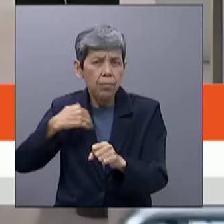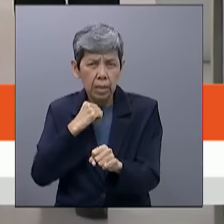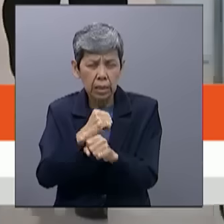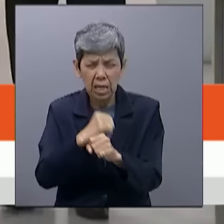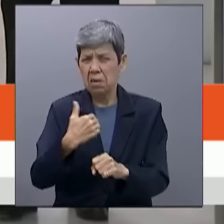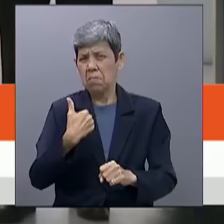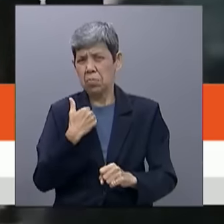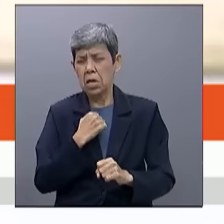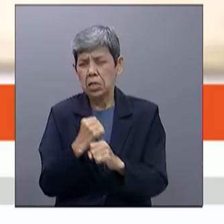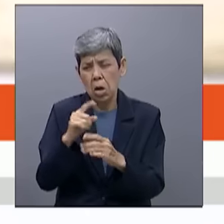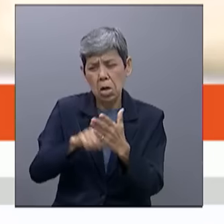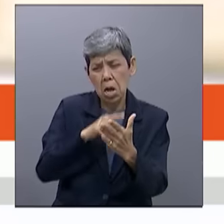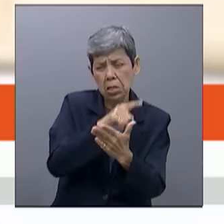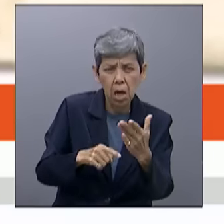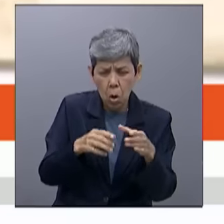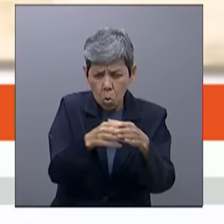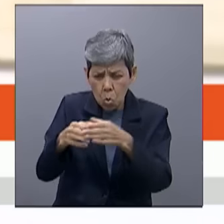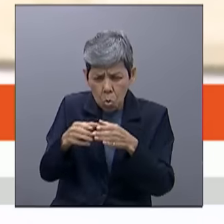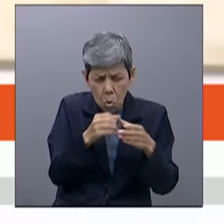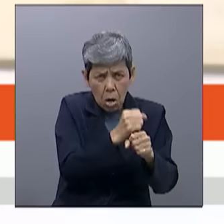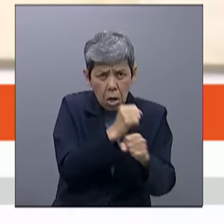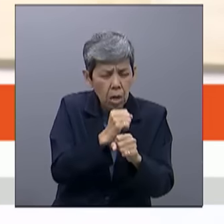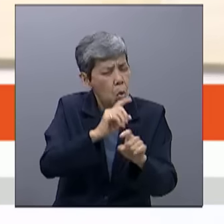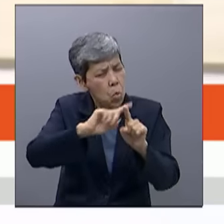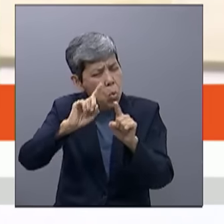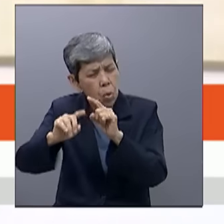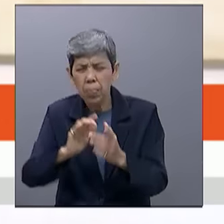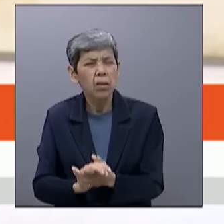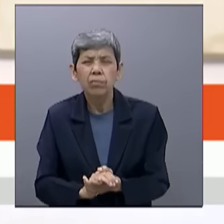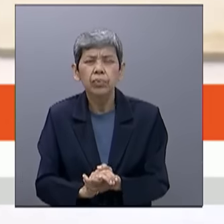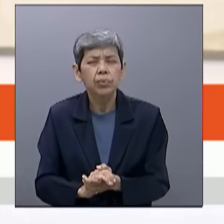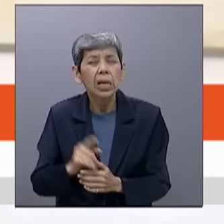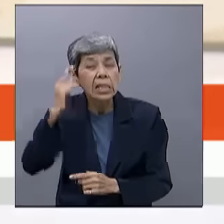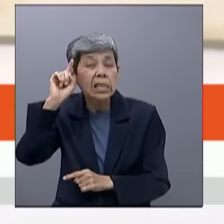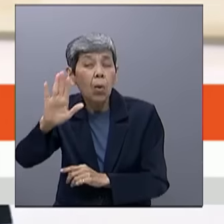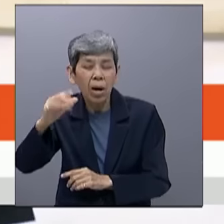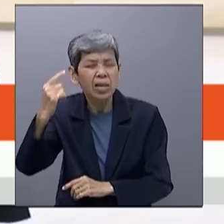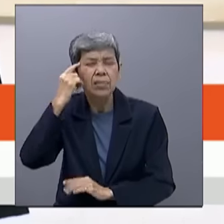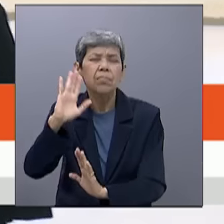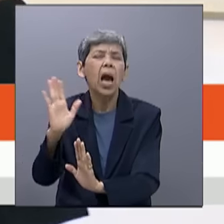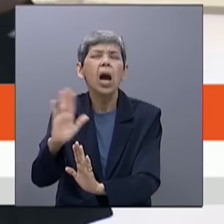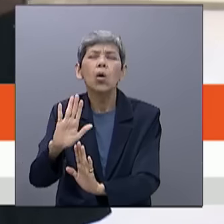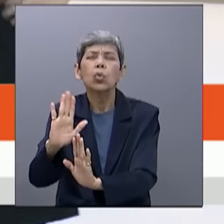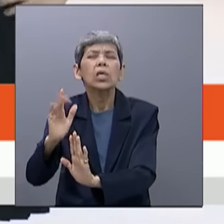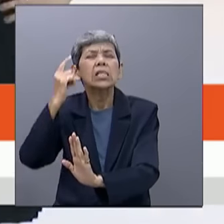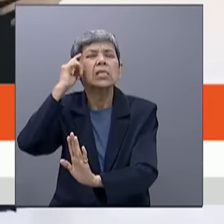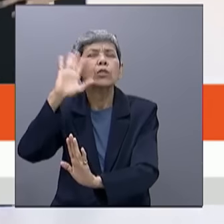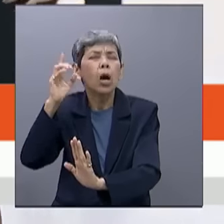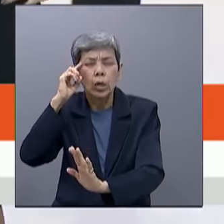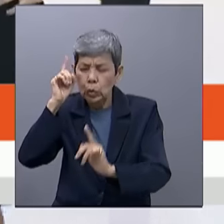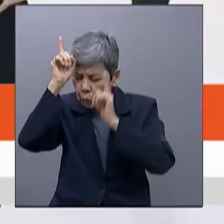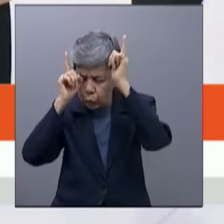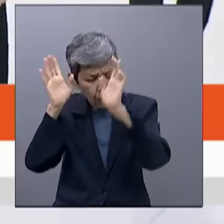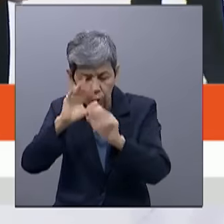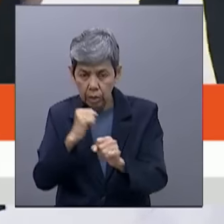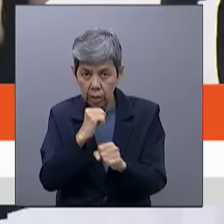ให้มีการเลือกตั้งในองค์กรอิสระเป็นอย่างโน้นอย่างนี้เนี่ยที่วิเคราะห์กันเนี่ยผมว่ามากเกินไปแล้วจริงๆพอตัดอ